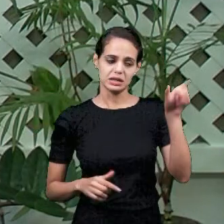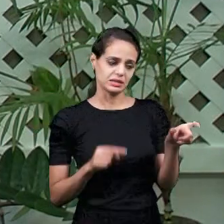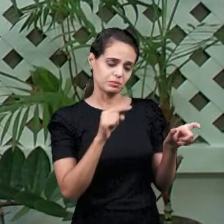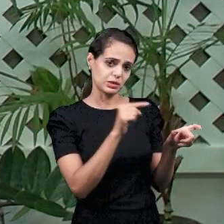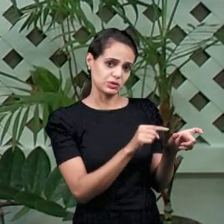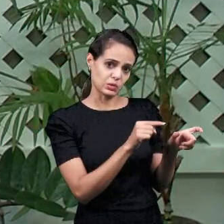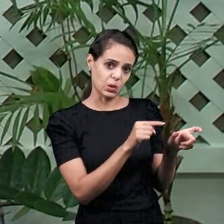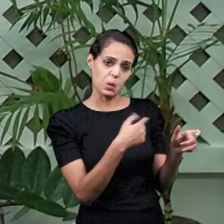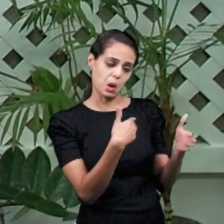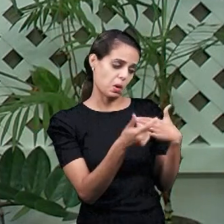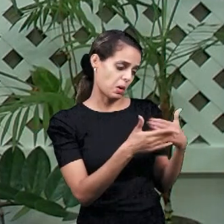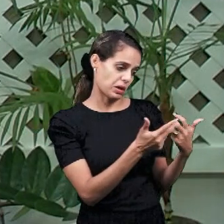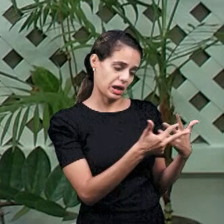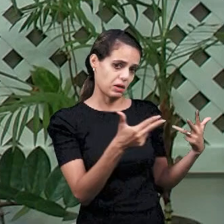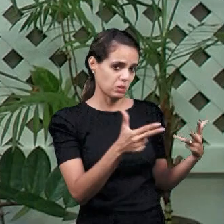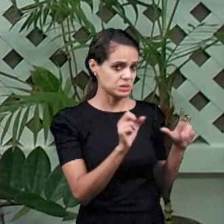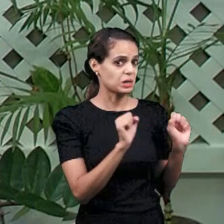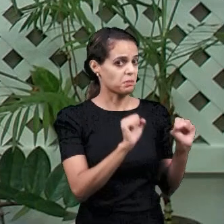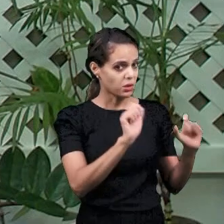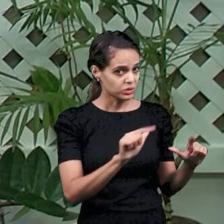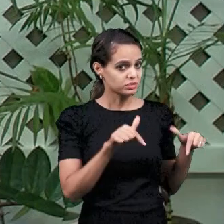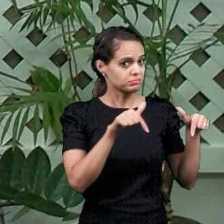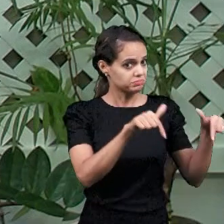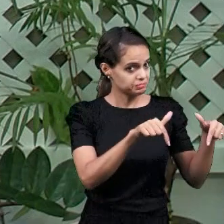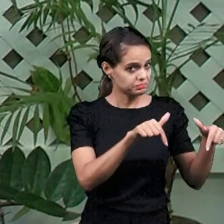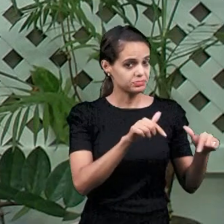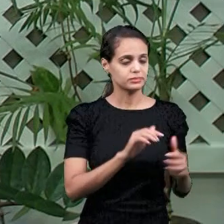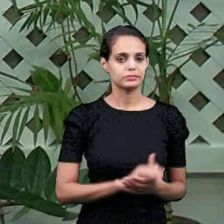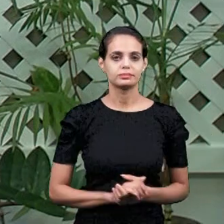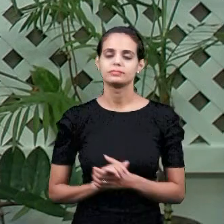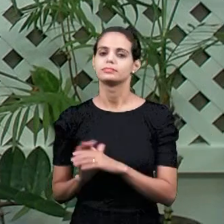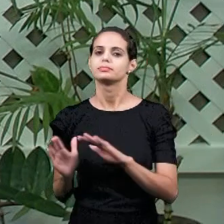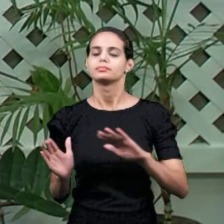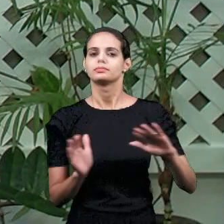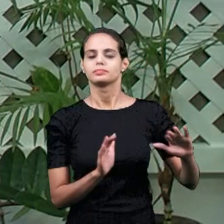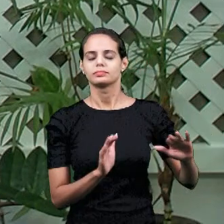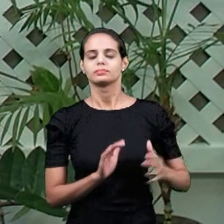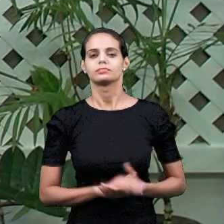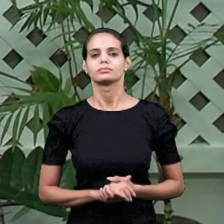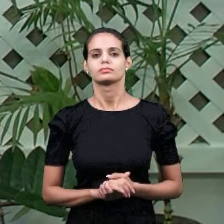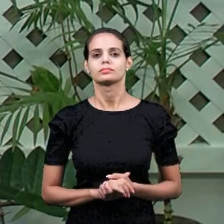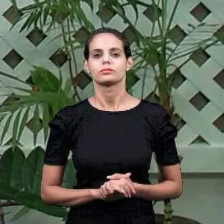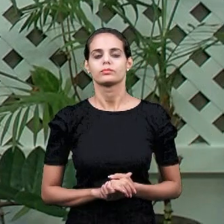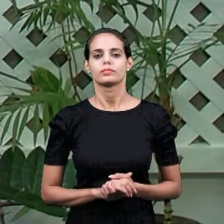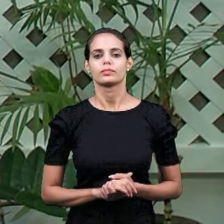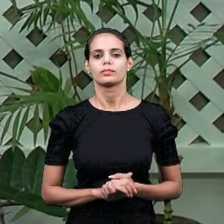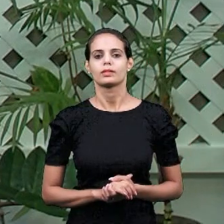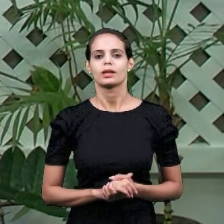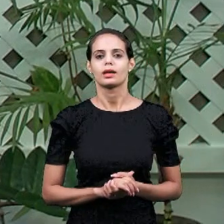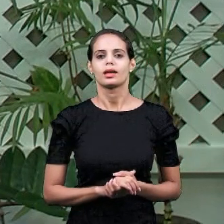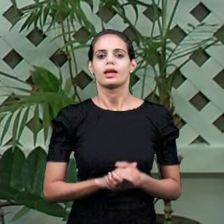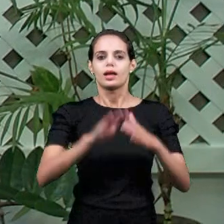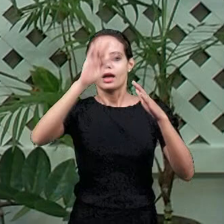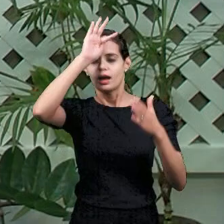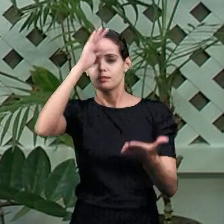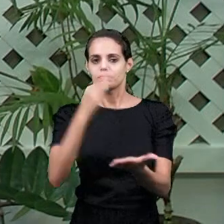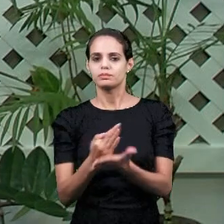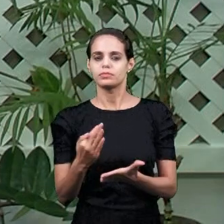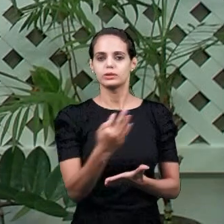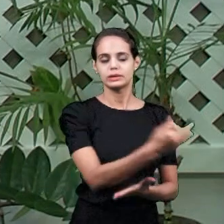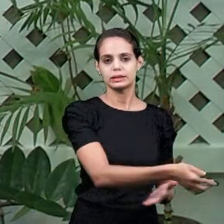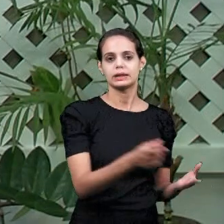apostasie, c'est il quitte l'église professe pour provoquer des scandales. Troisièmement,